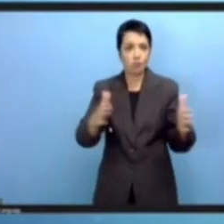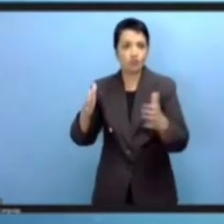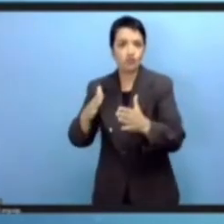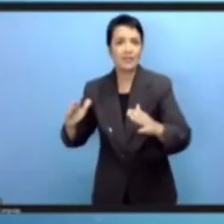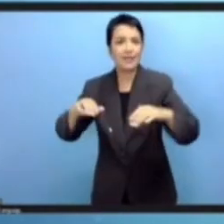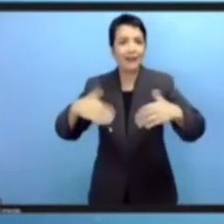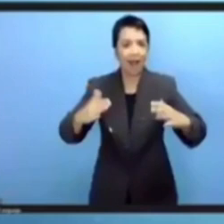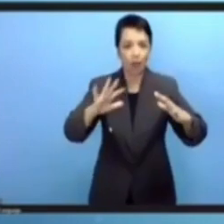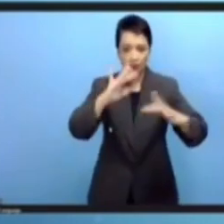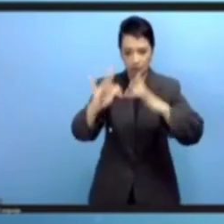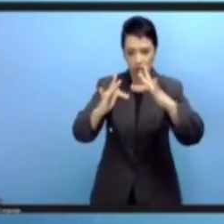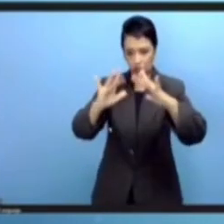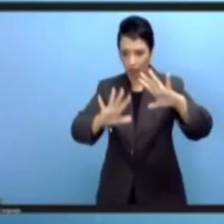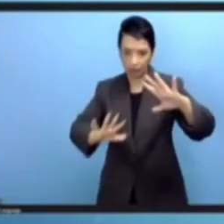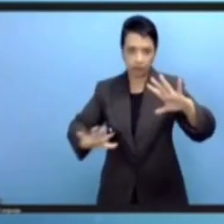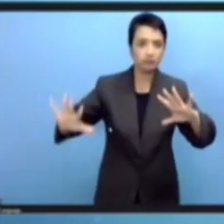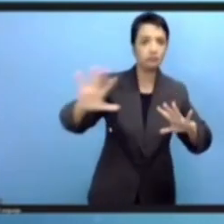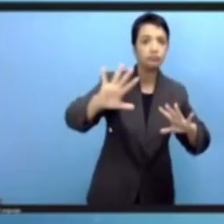extrêmes.